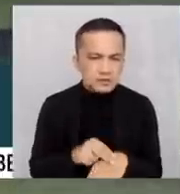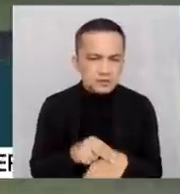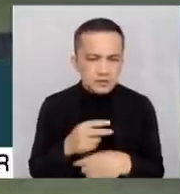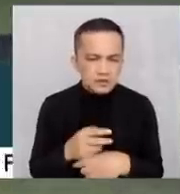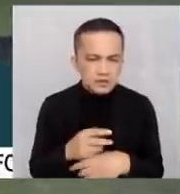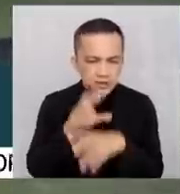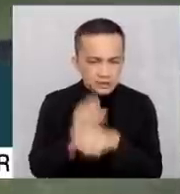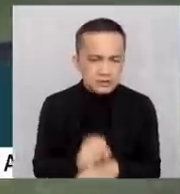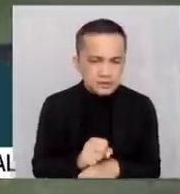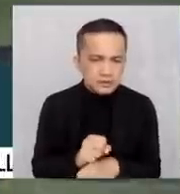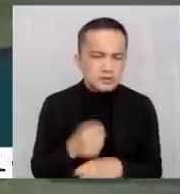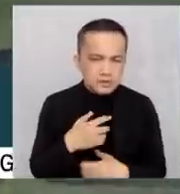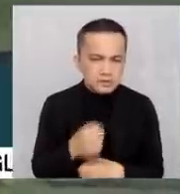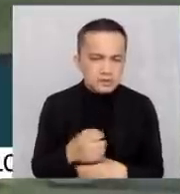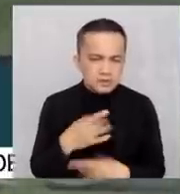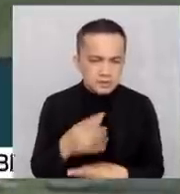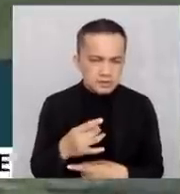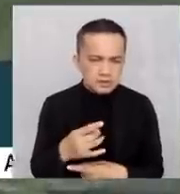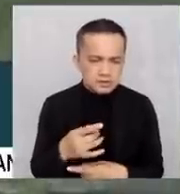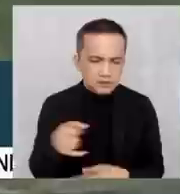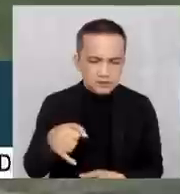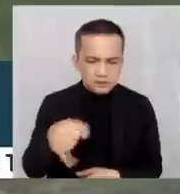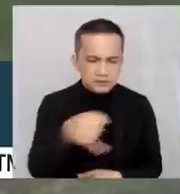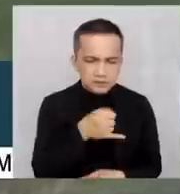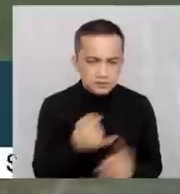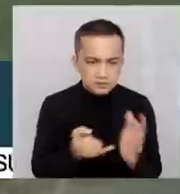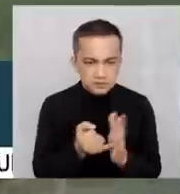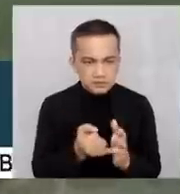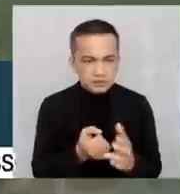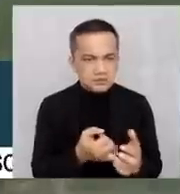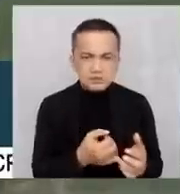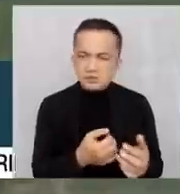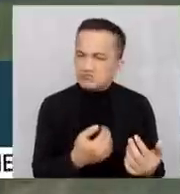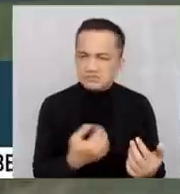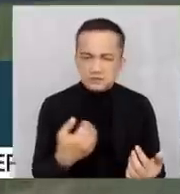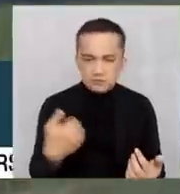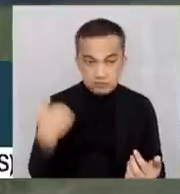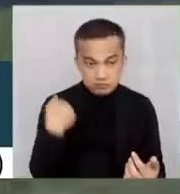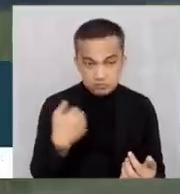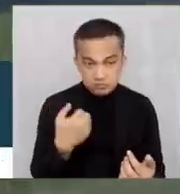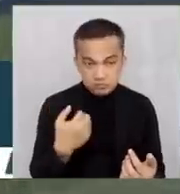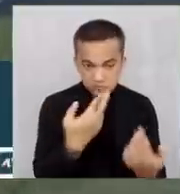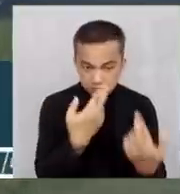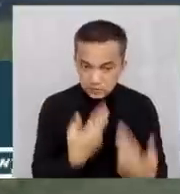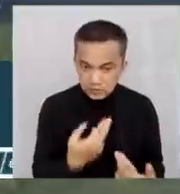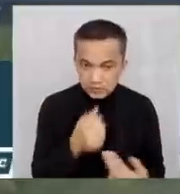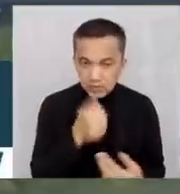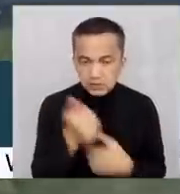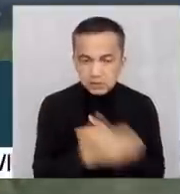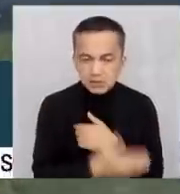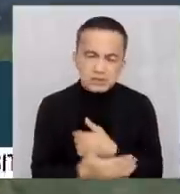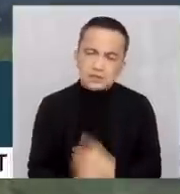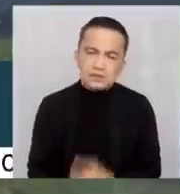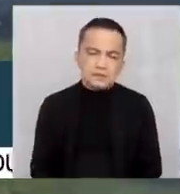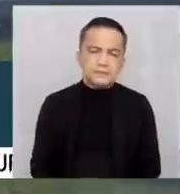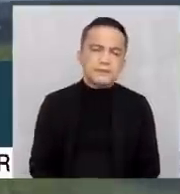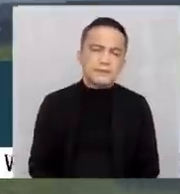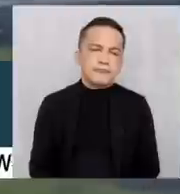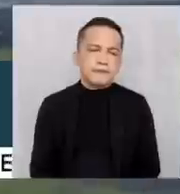territorial integrity, pag na-disrespect nito ng ibang mga bansa. So, tinitingnan natin